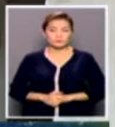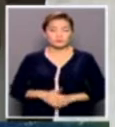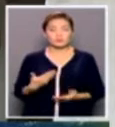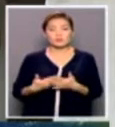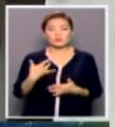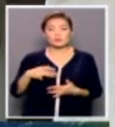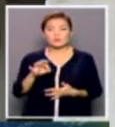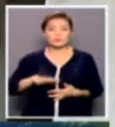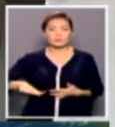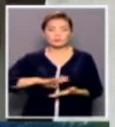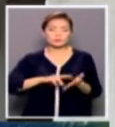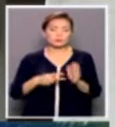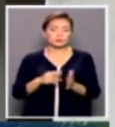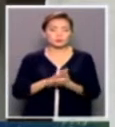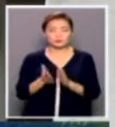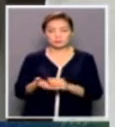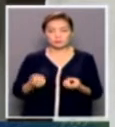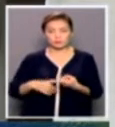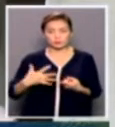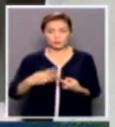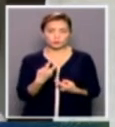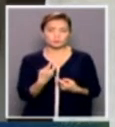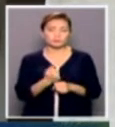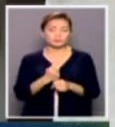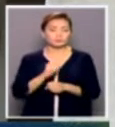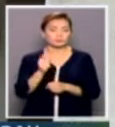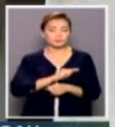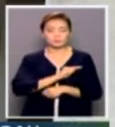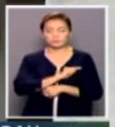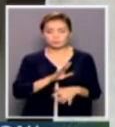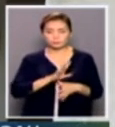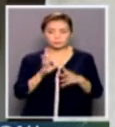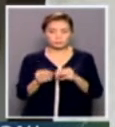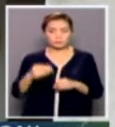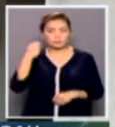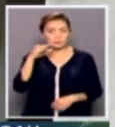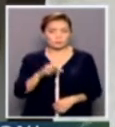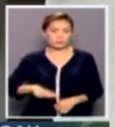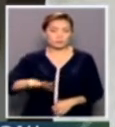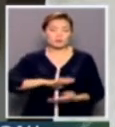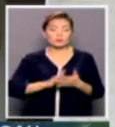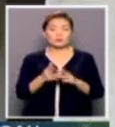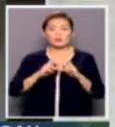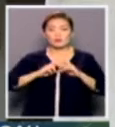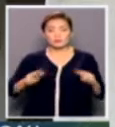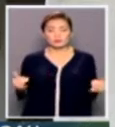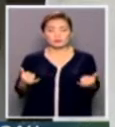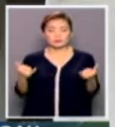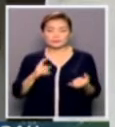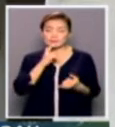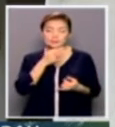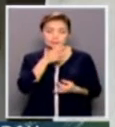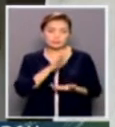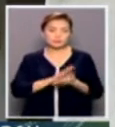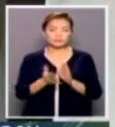Мысалы, Жамбыл облысында осындай олқылыққа байланысты 53 аппараттың бірде-біреу жұмыс істемей тұр. Түркістан облысында да осындай жағдай. Қазіргіде күрделі